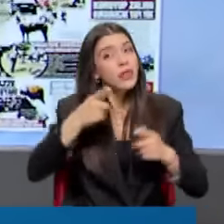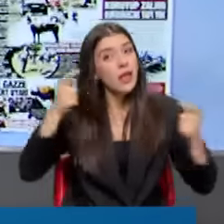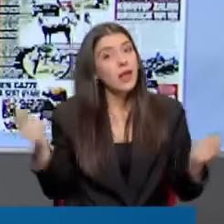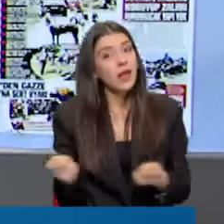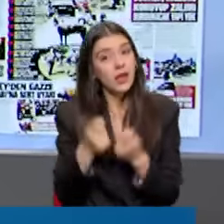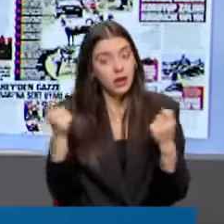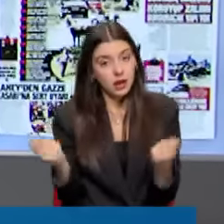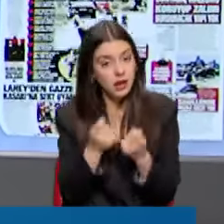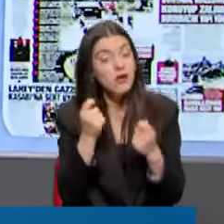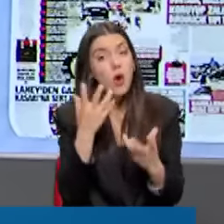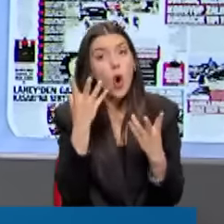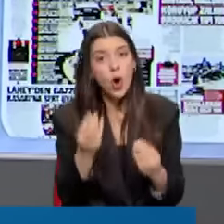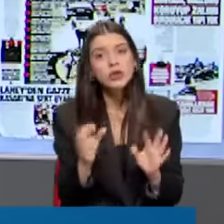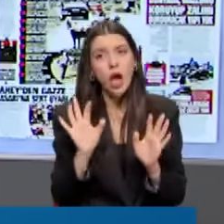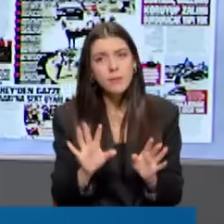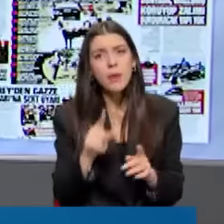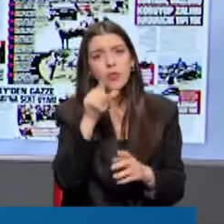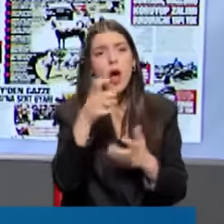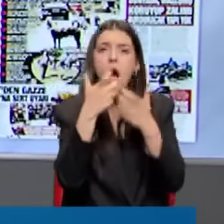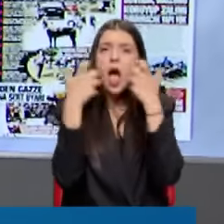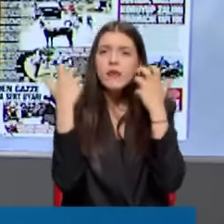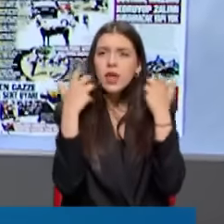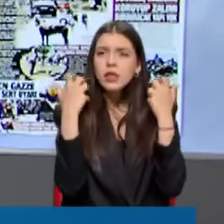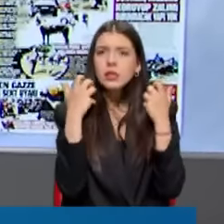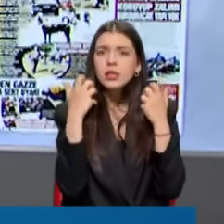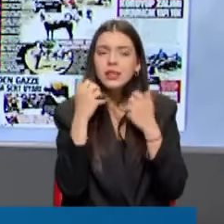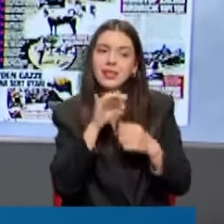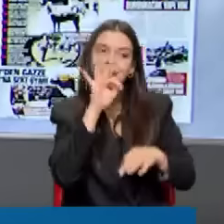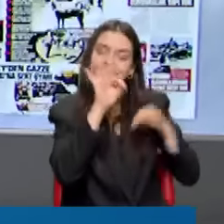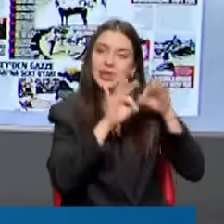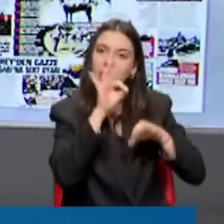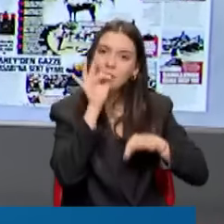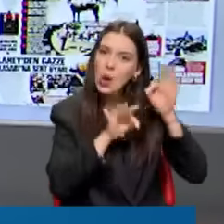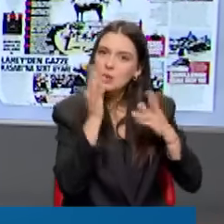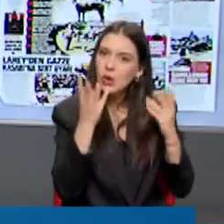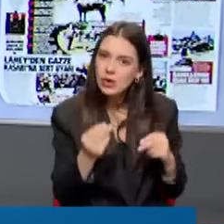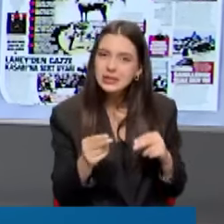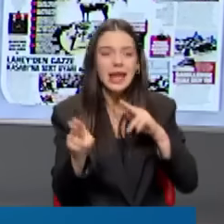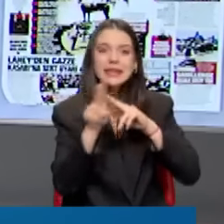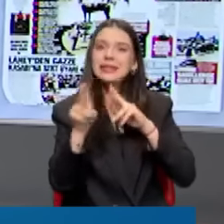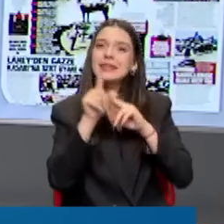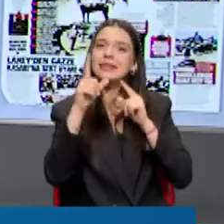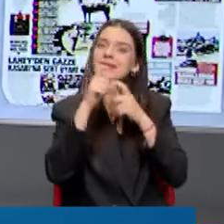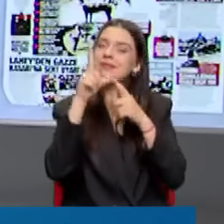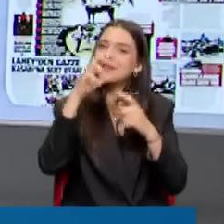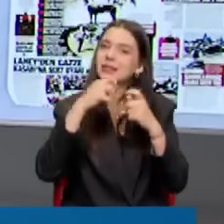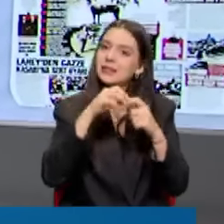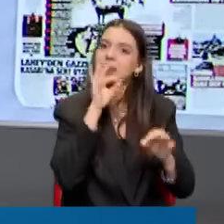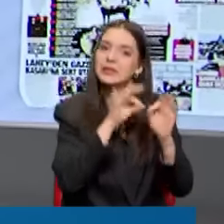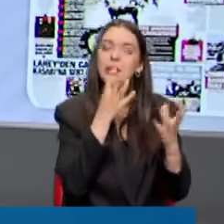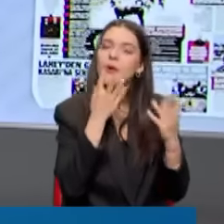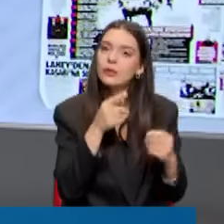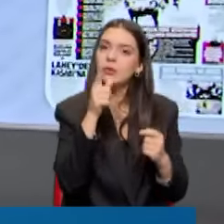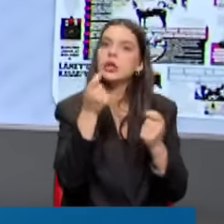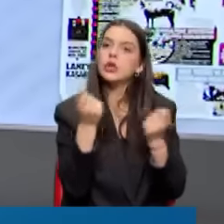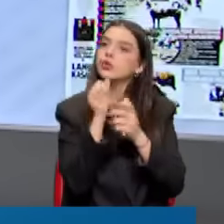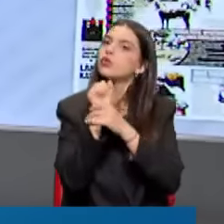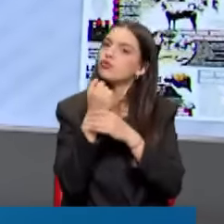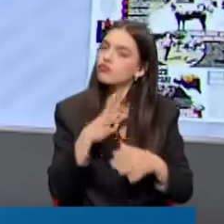edinceye kadar acaba bu hayvanları rehabilite etseniz kısırlaştır sanız Bununla ilgili iş gücü de var